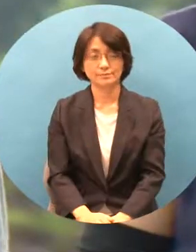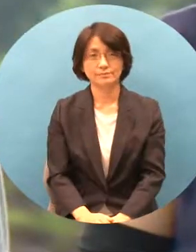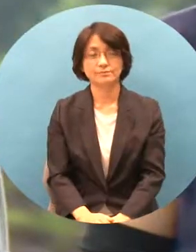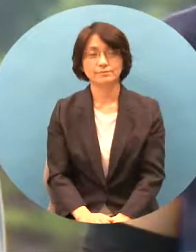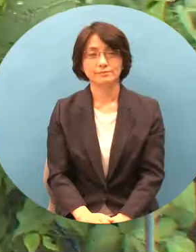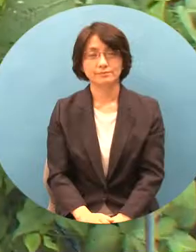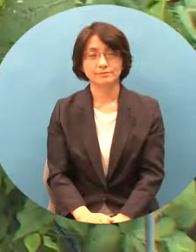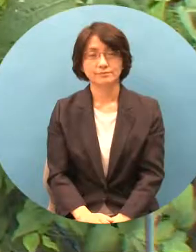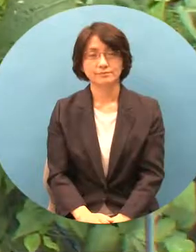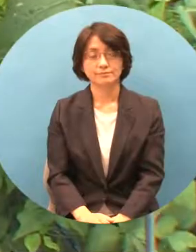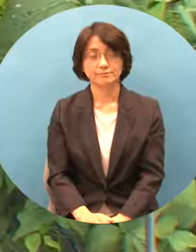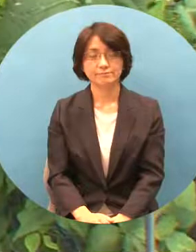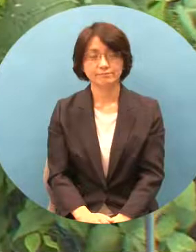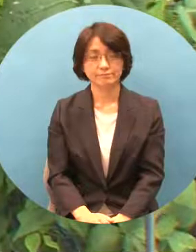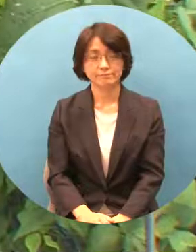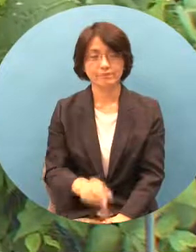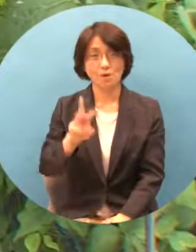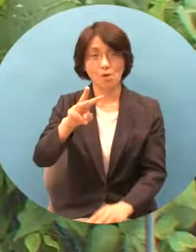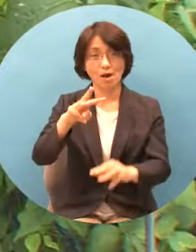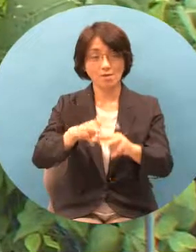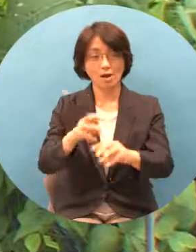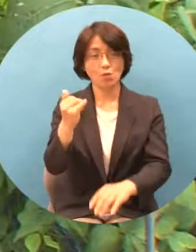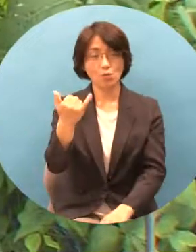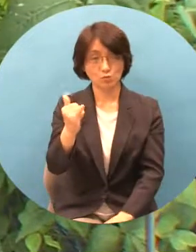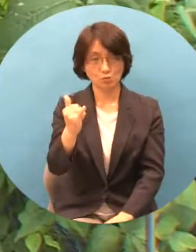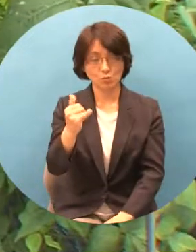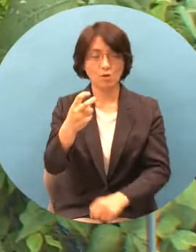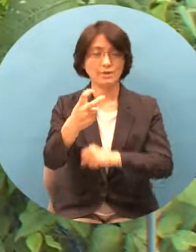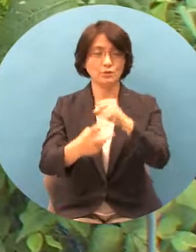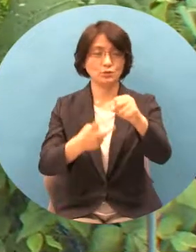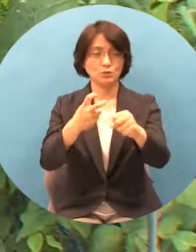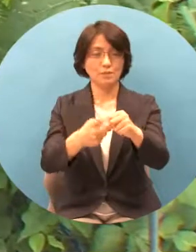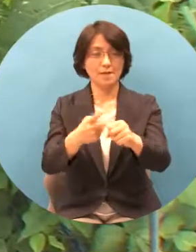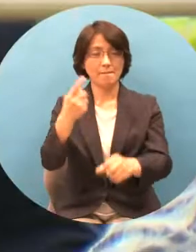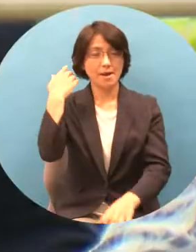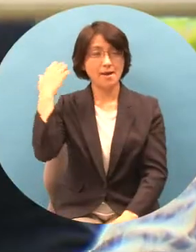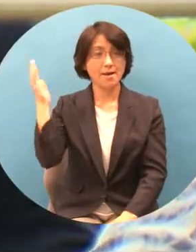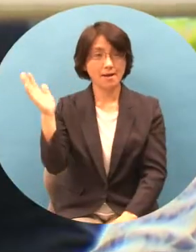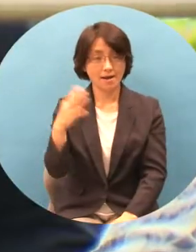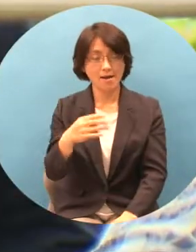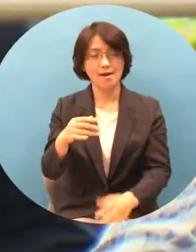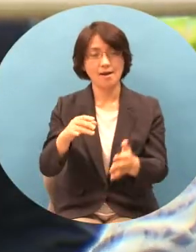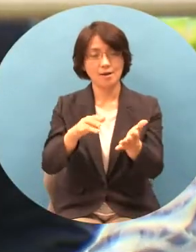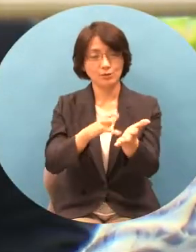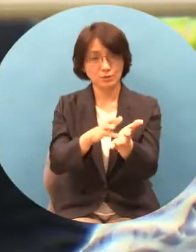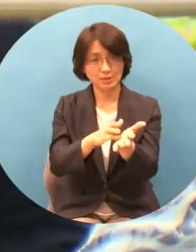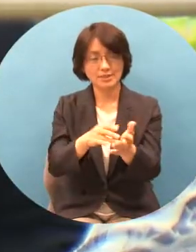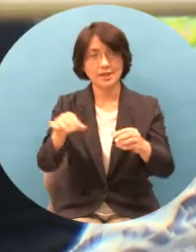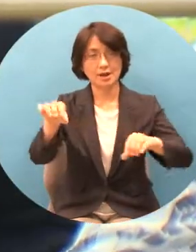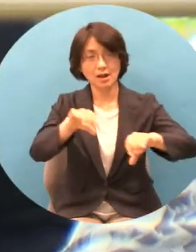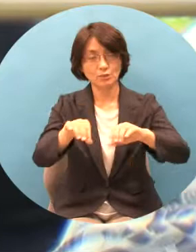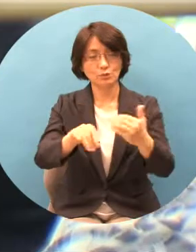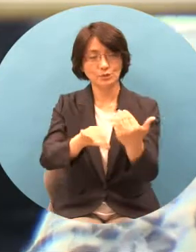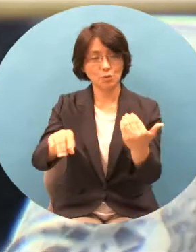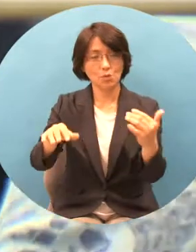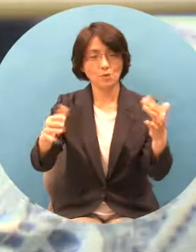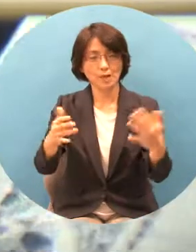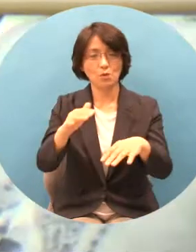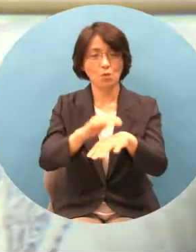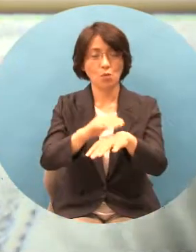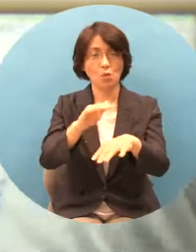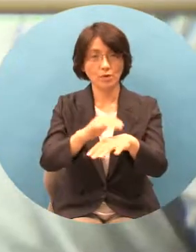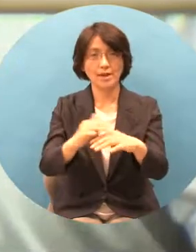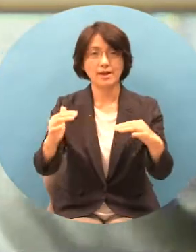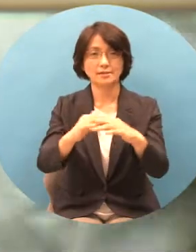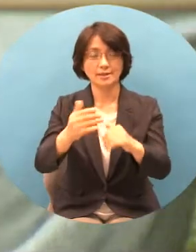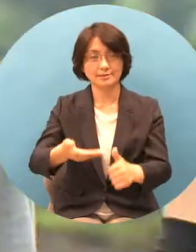。 和田さんご夫妻も20年前から農薬化学肥料栽培に頼らない野菜作りを行っています